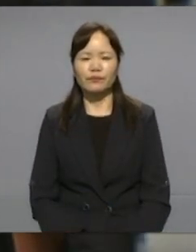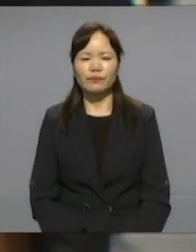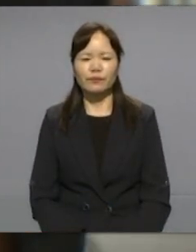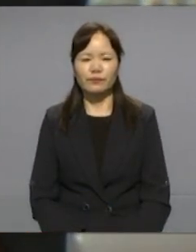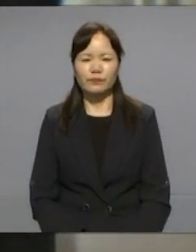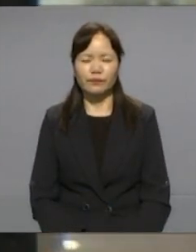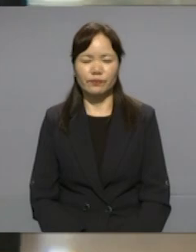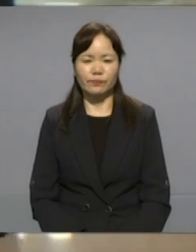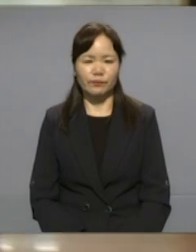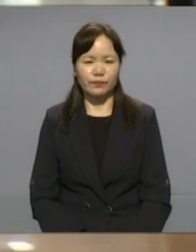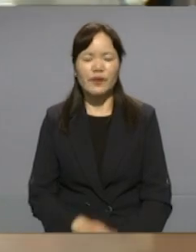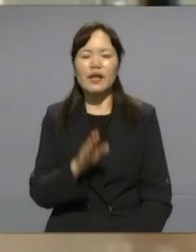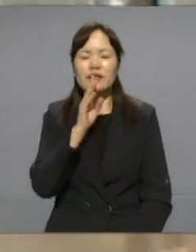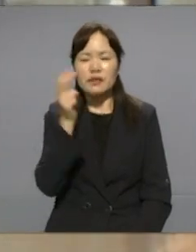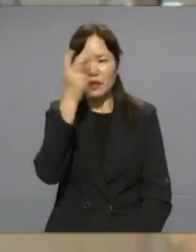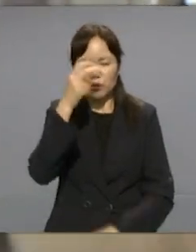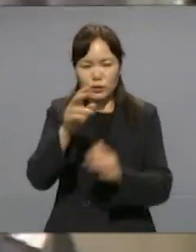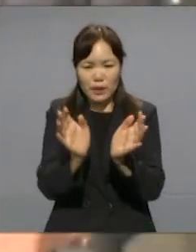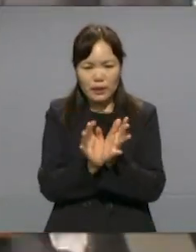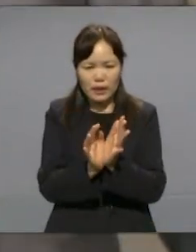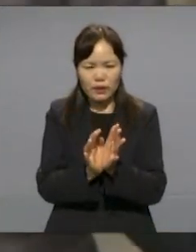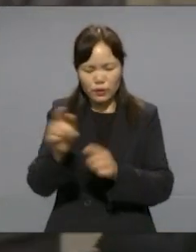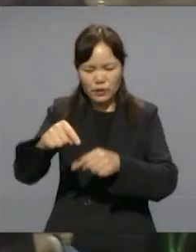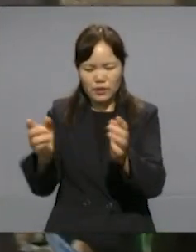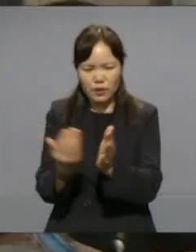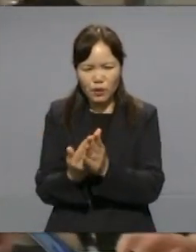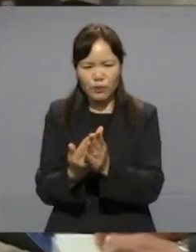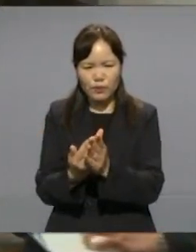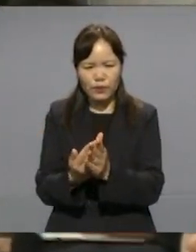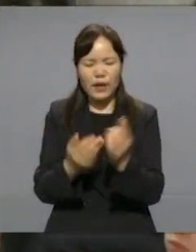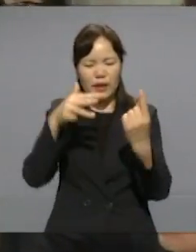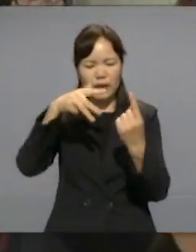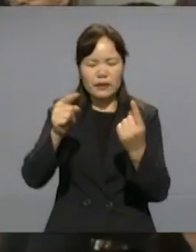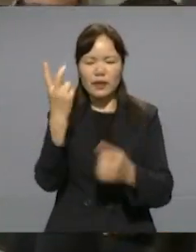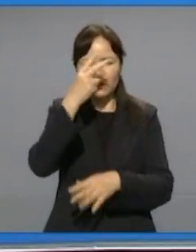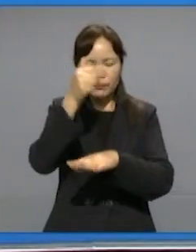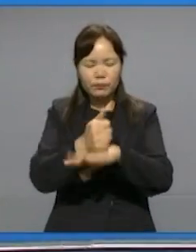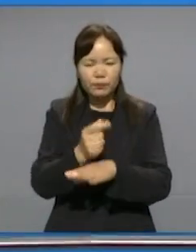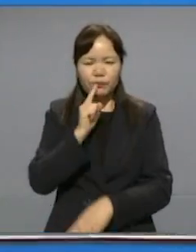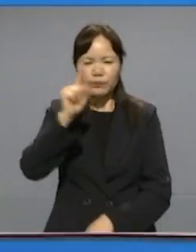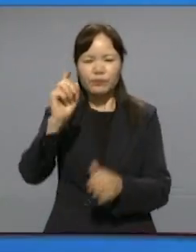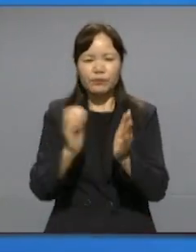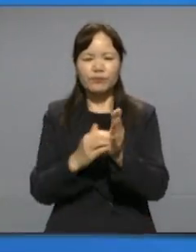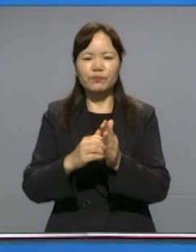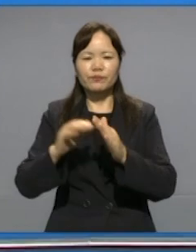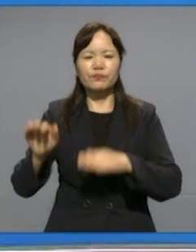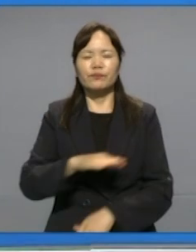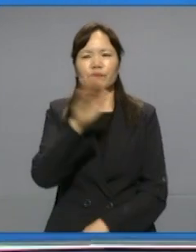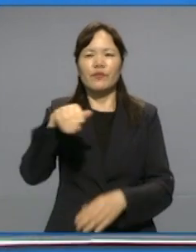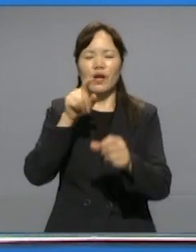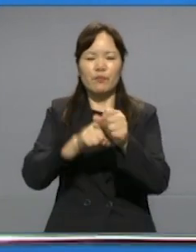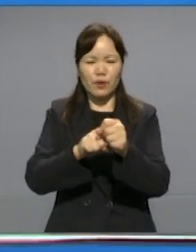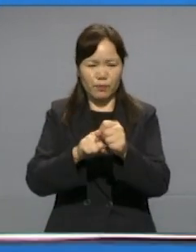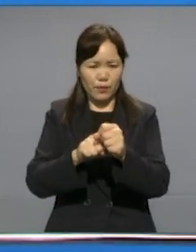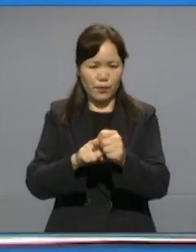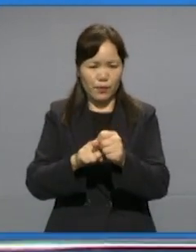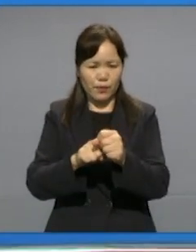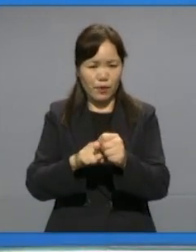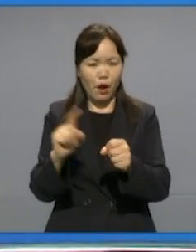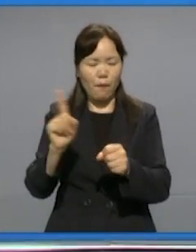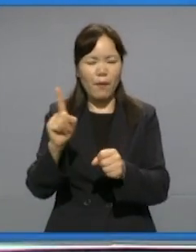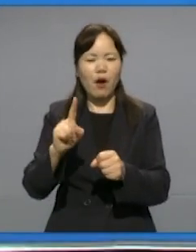당 자체 진상조사단도 지도부에 1차 조사 결과를 보고했습니다. 저희가 지금 목표로 1차 목표로 하는